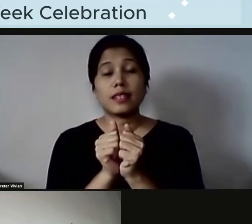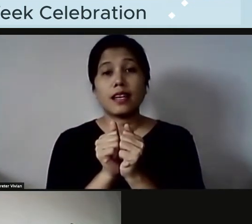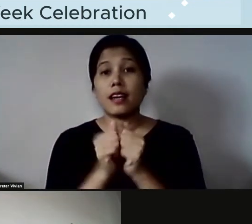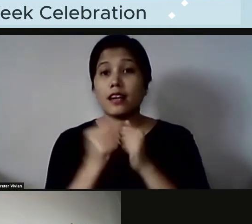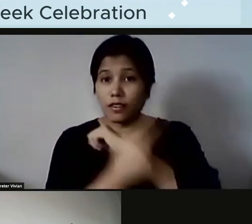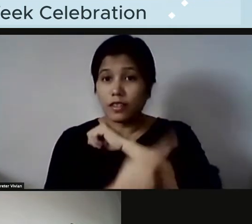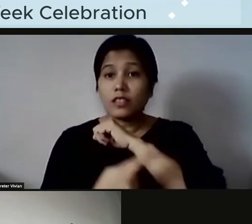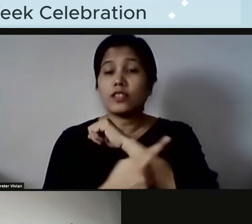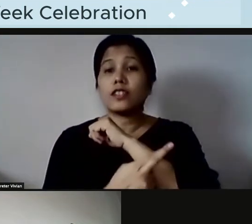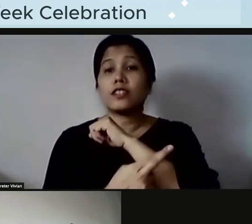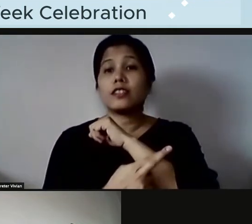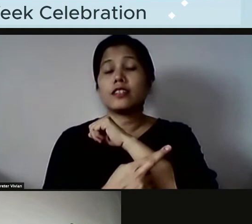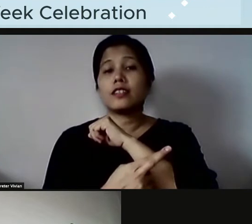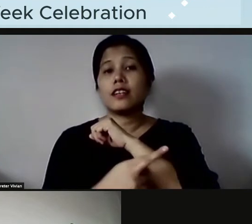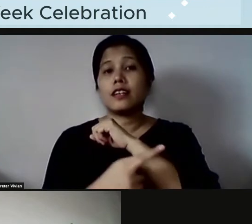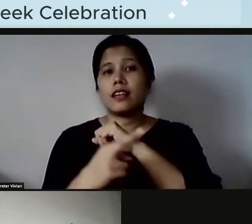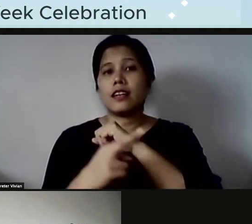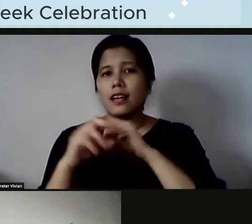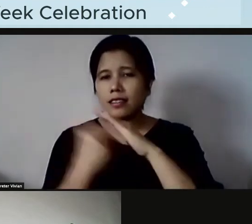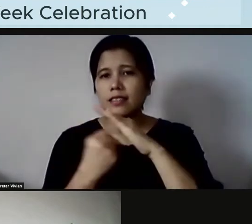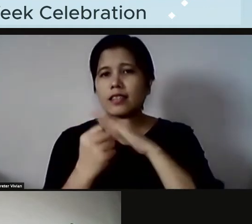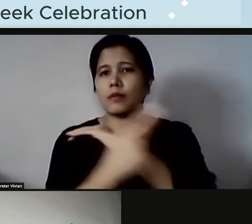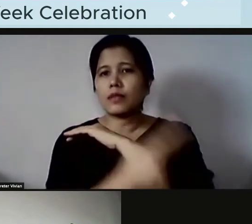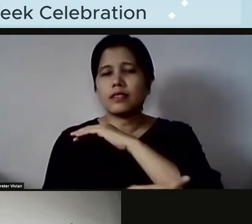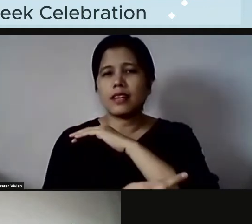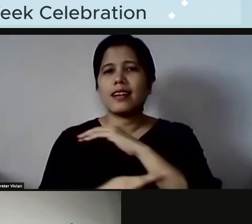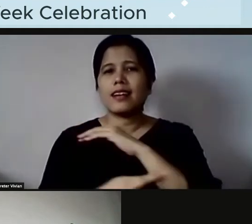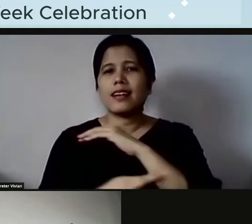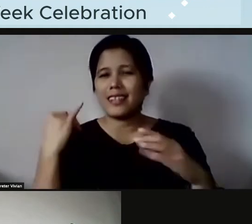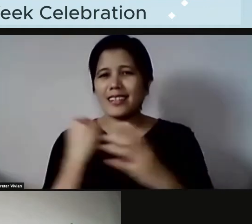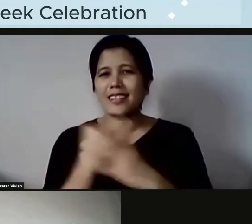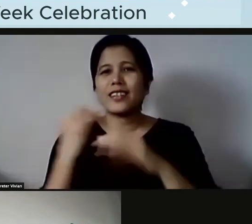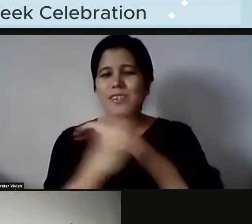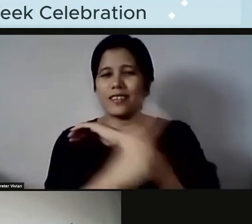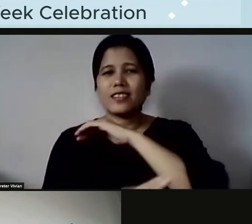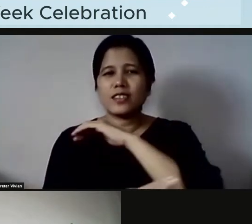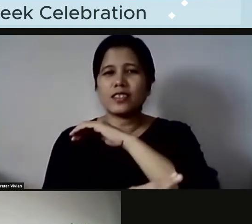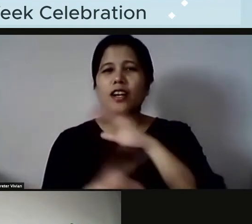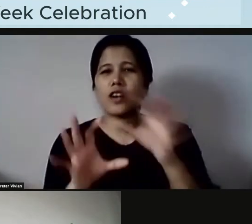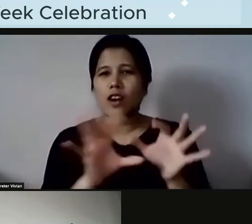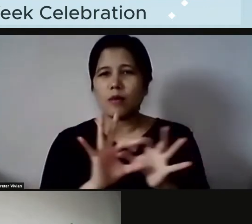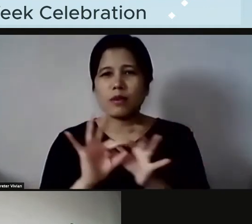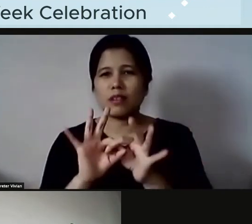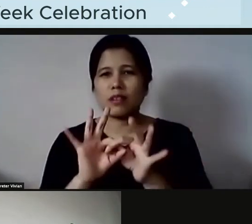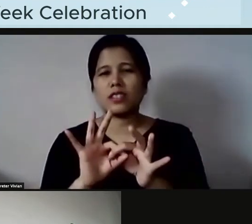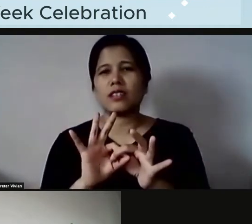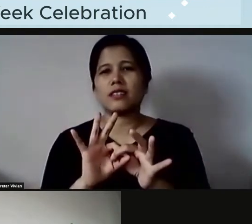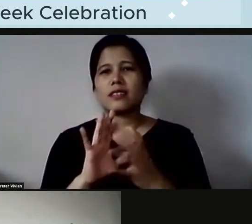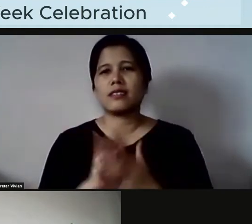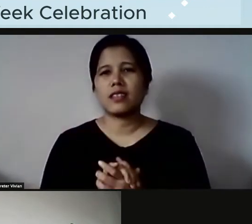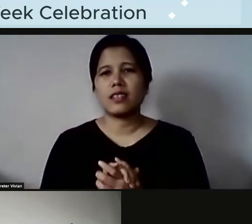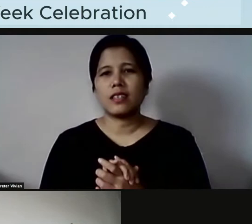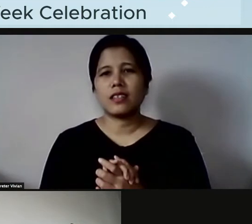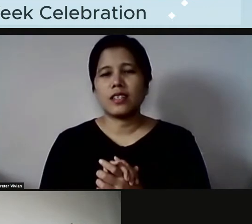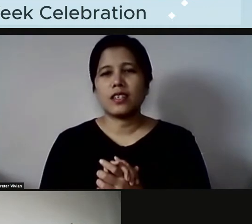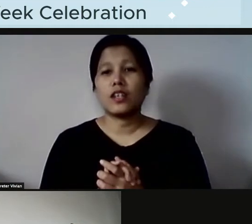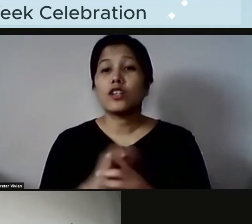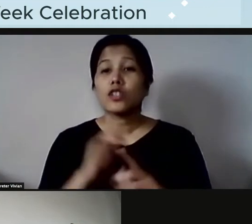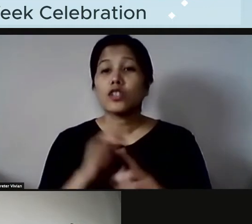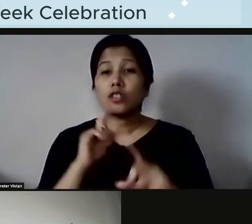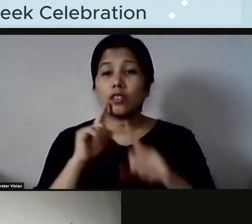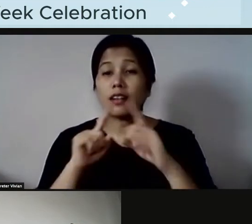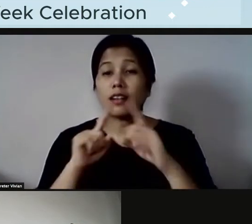sub-regional, regional, and inter-regional cooperation among countries of the world talking